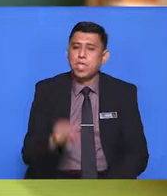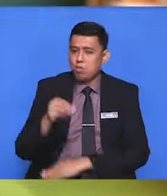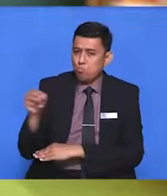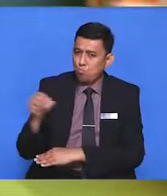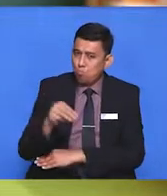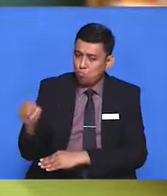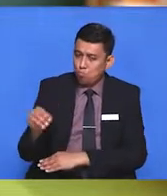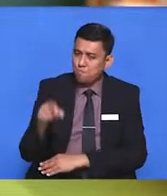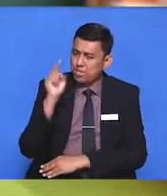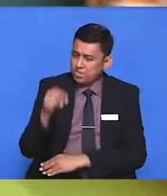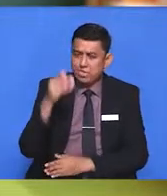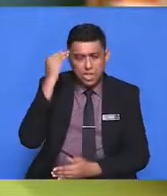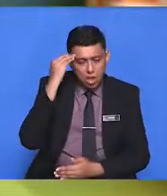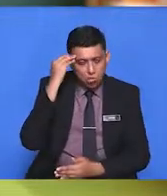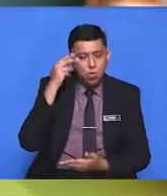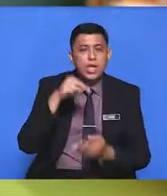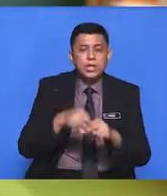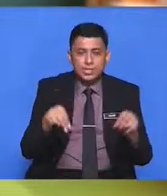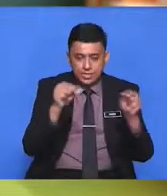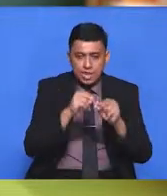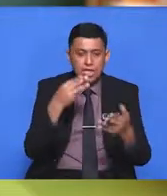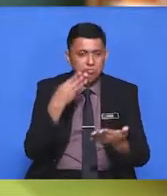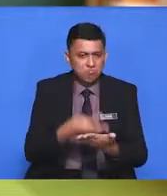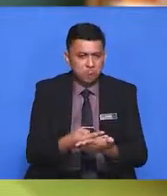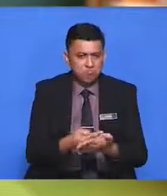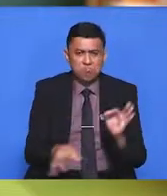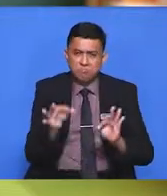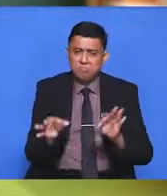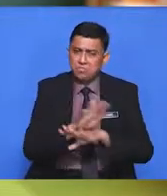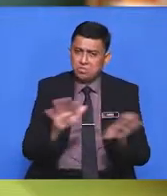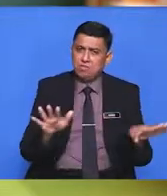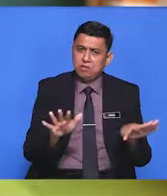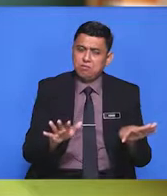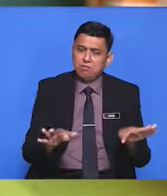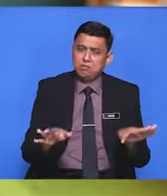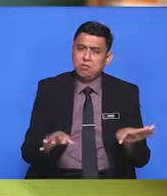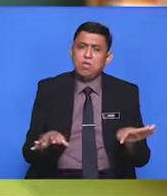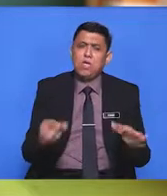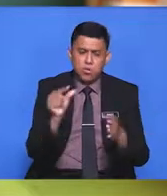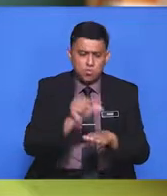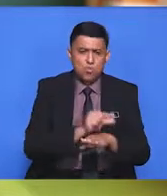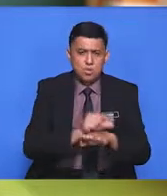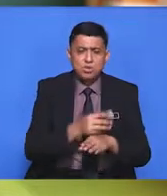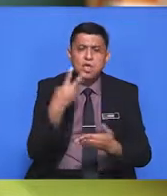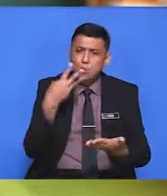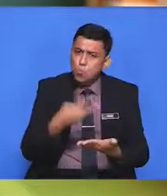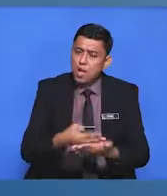Murid-murid perlu tahu nilai wang. Jika tidak, macam mana murid-murid nak menggunakan wang nanti?